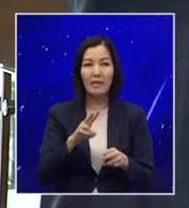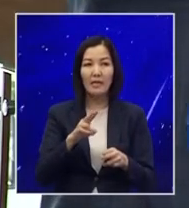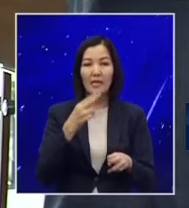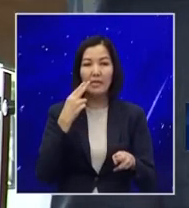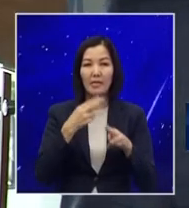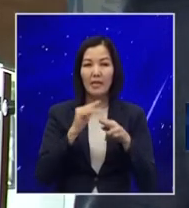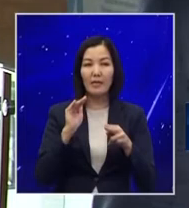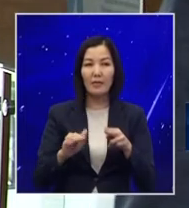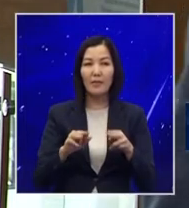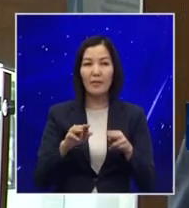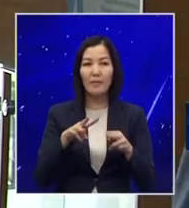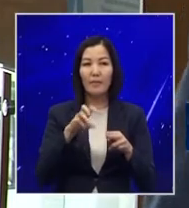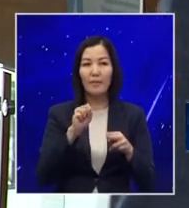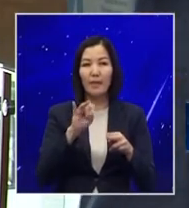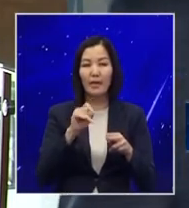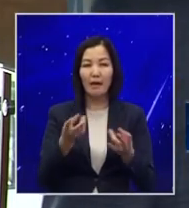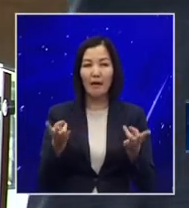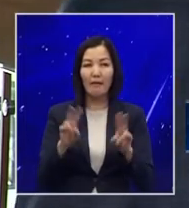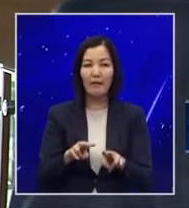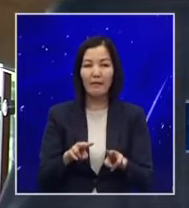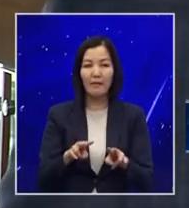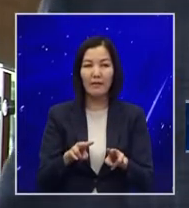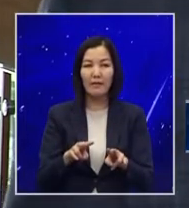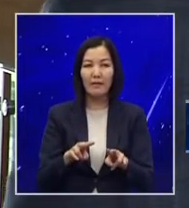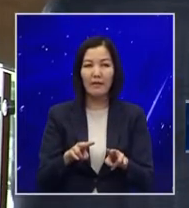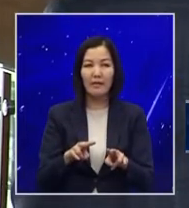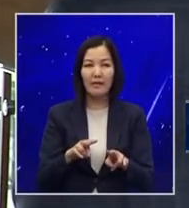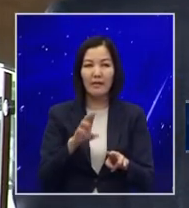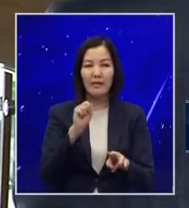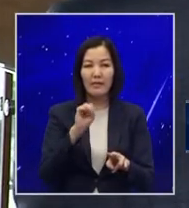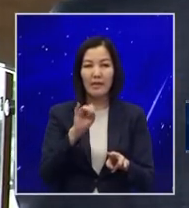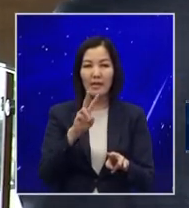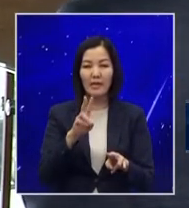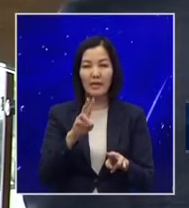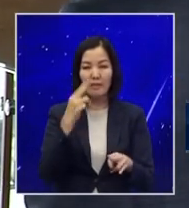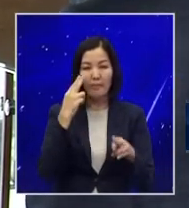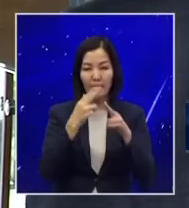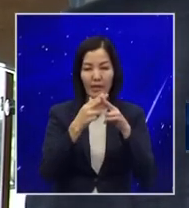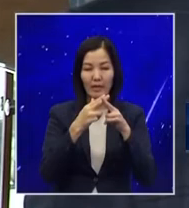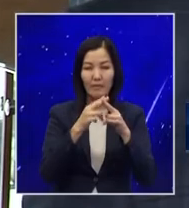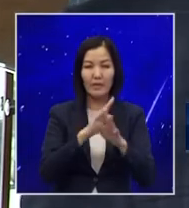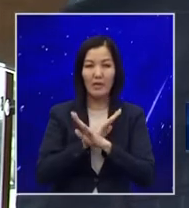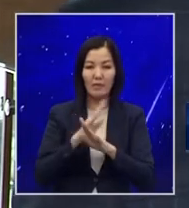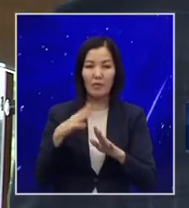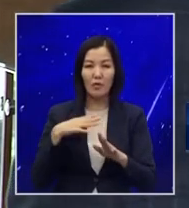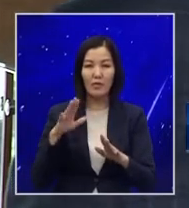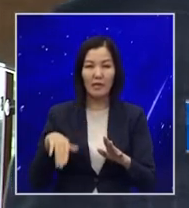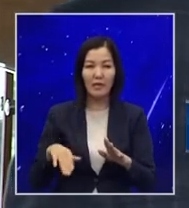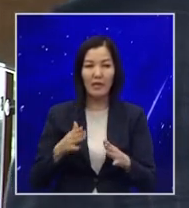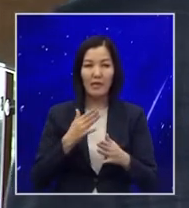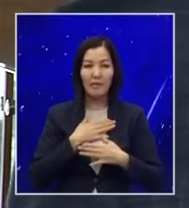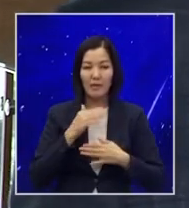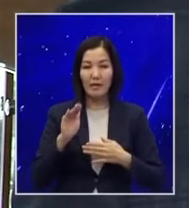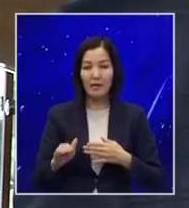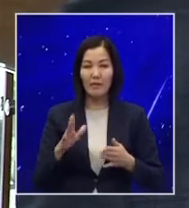жерде Мұратбекова. Қалғандары біреу Сайын ағамыз қайтыс болды. Енді одан кейін менің кейінгі інім